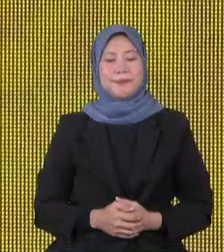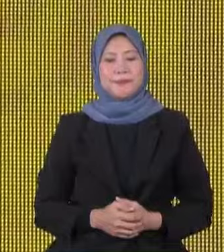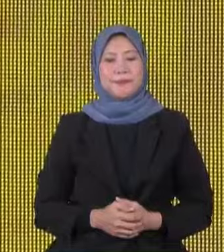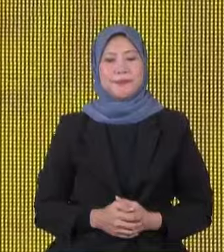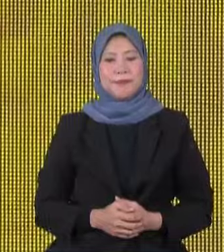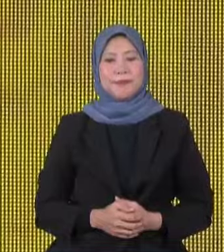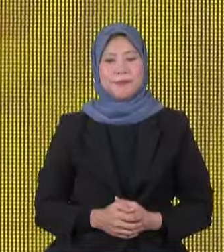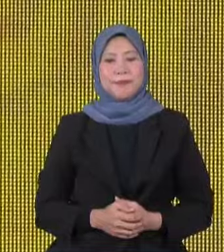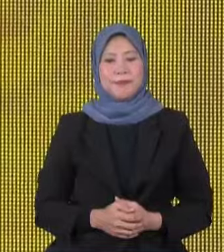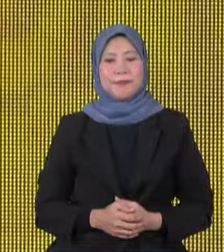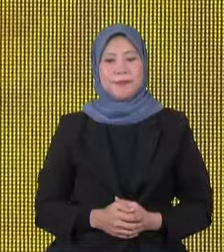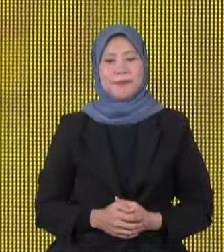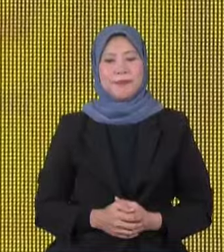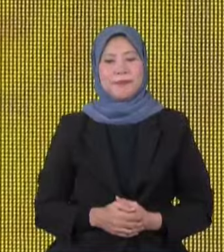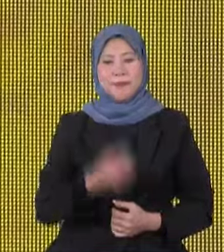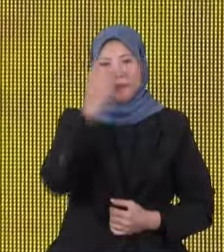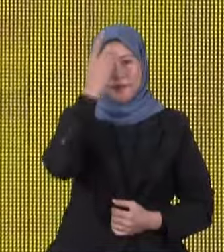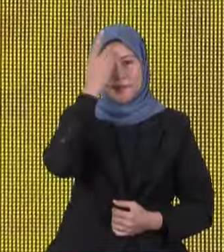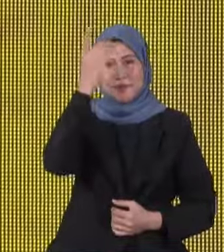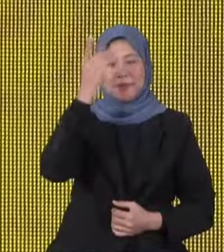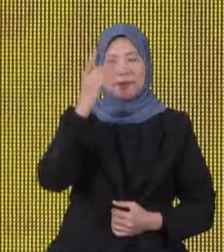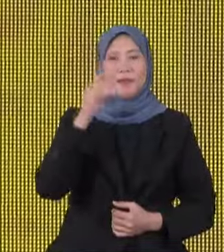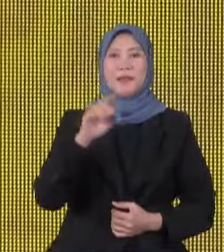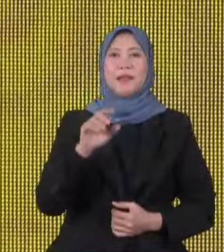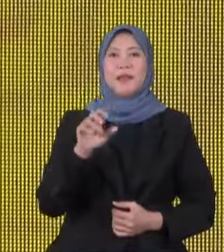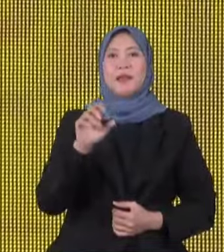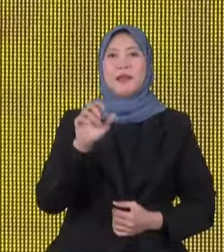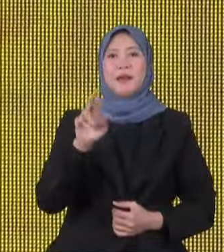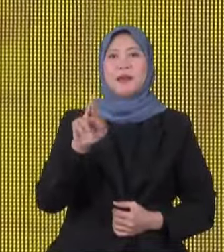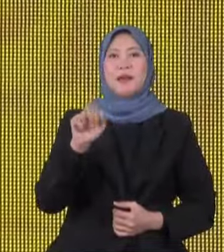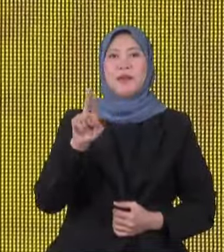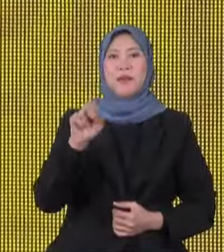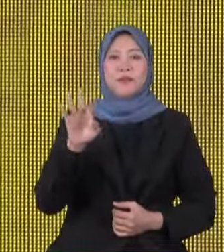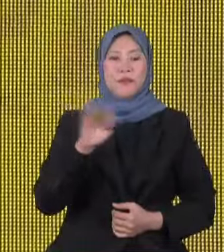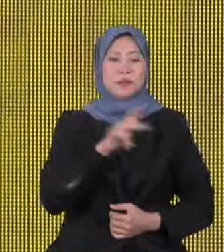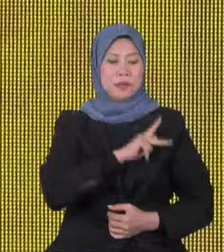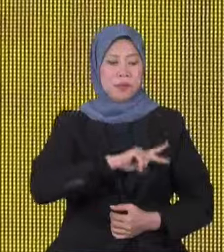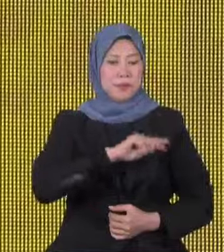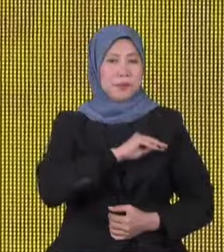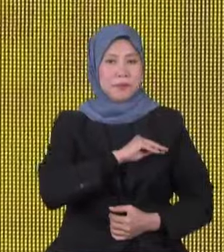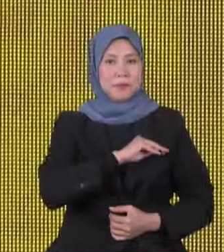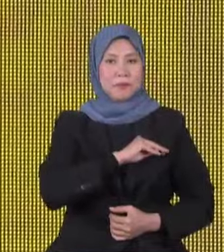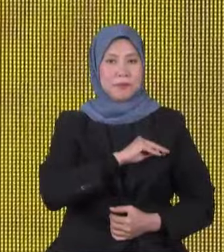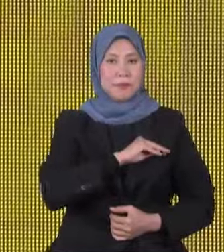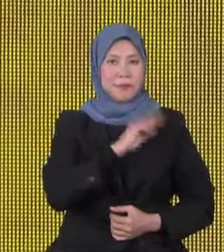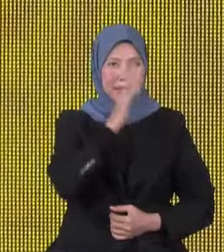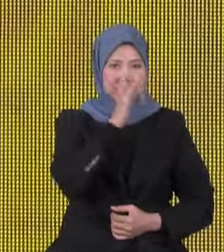Saudara Datuk Seri Abdul Rauf, Ketua Menteri